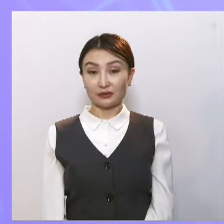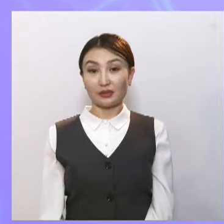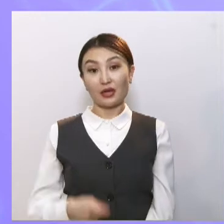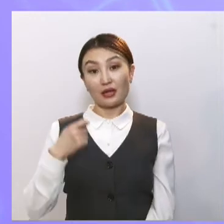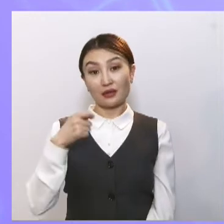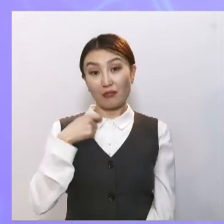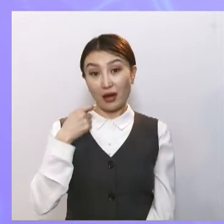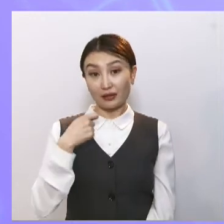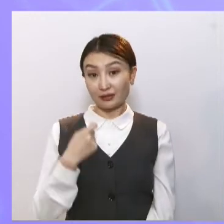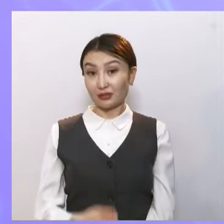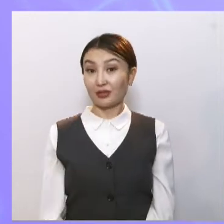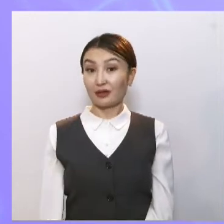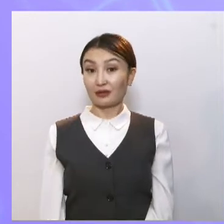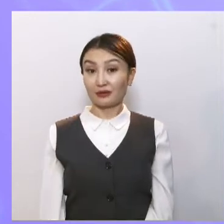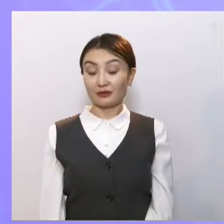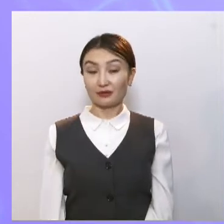Тамак ичип жатат.